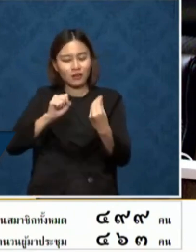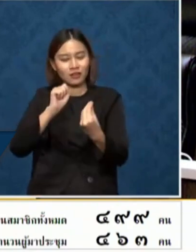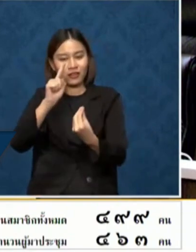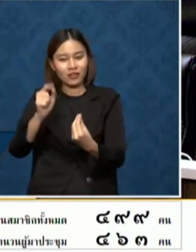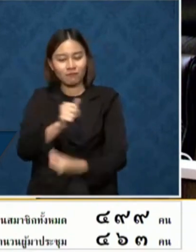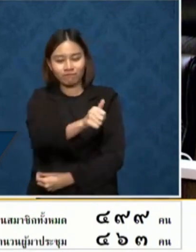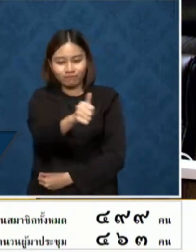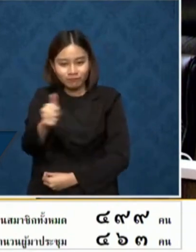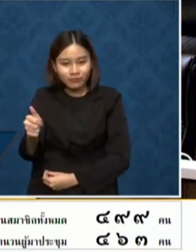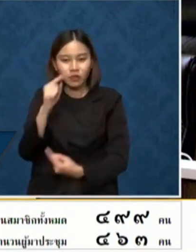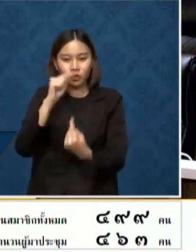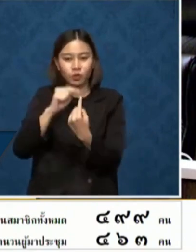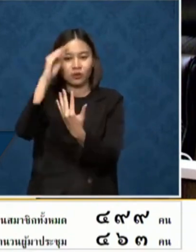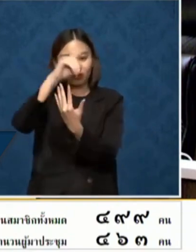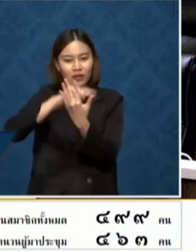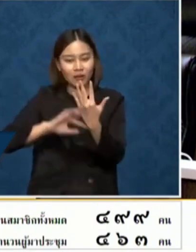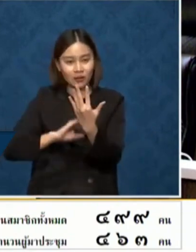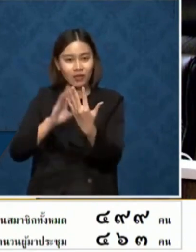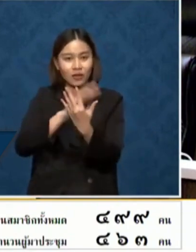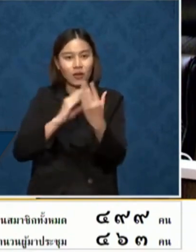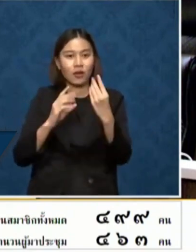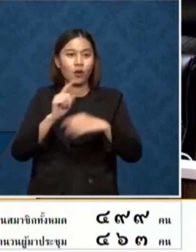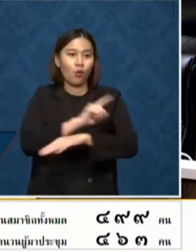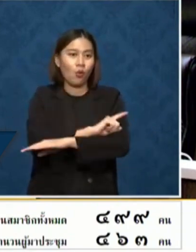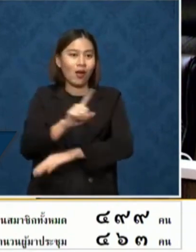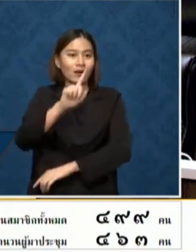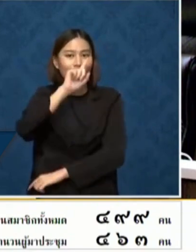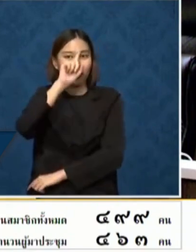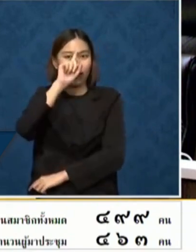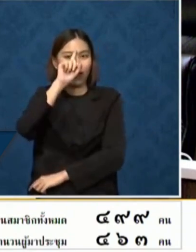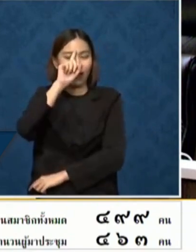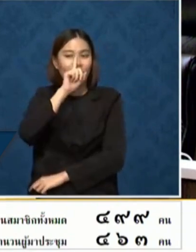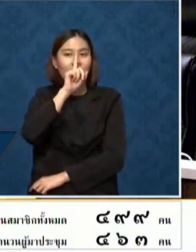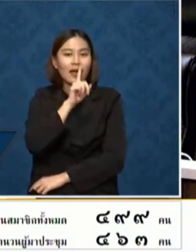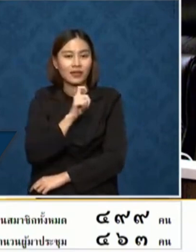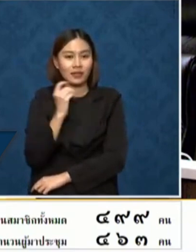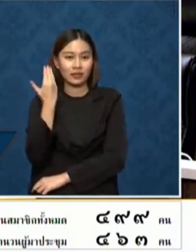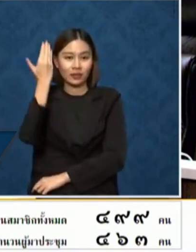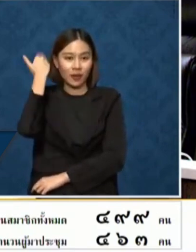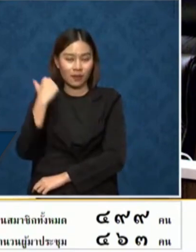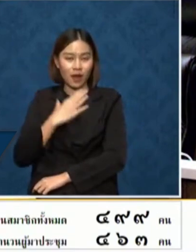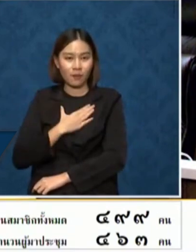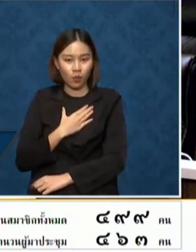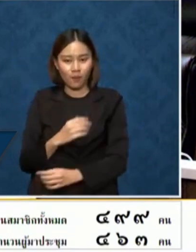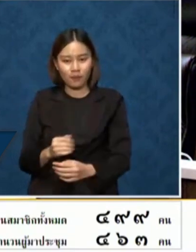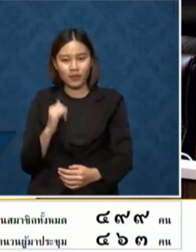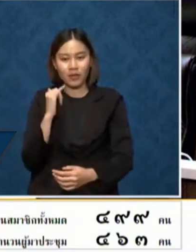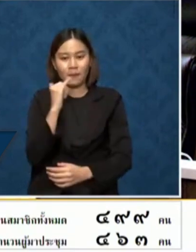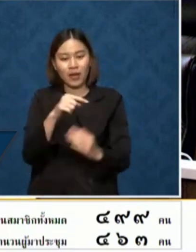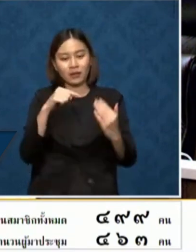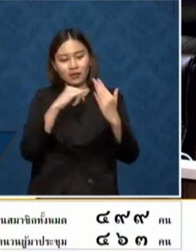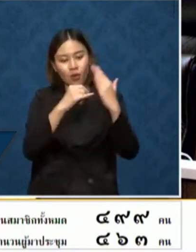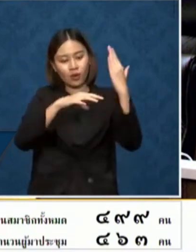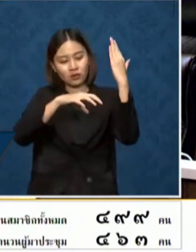ไทยเมื่อวันอาทิตย์ที่ผ่านมาผมได้มีโอกาสไปที่ด่านนอกจังหวัด